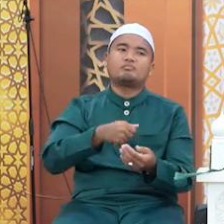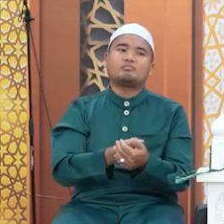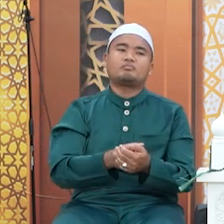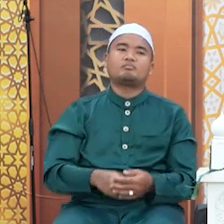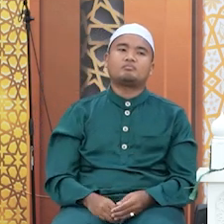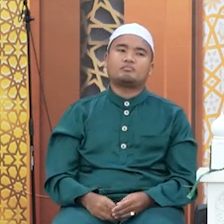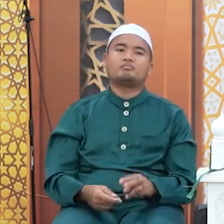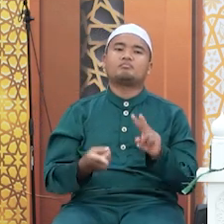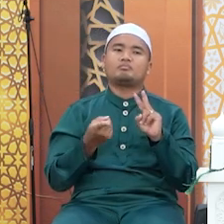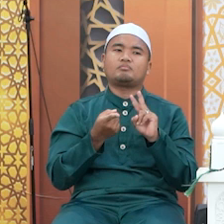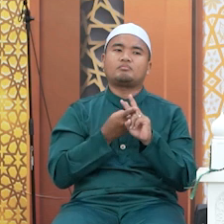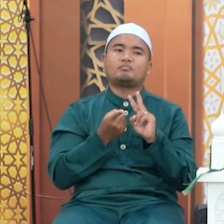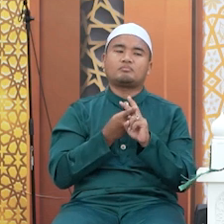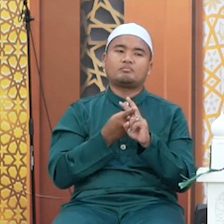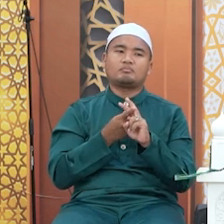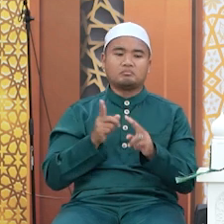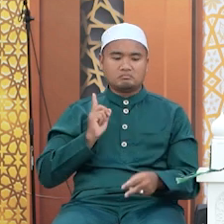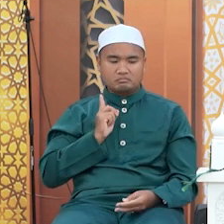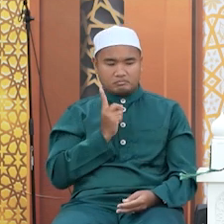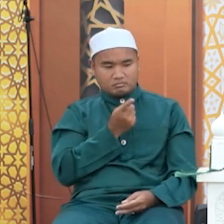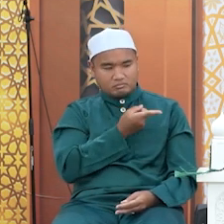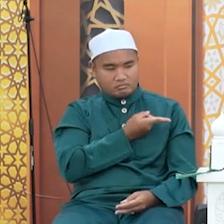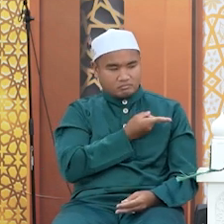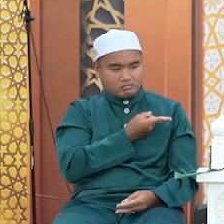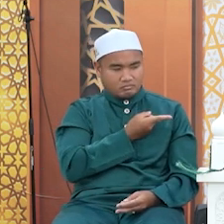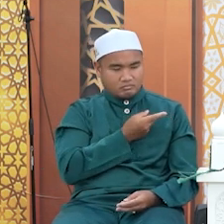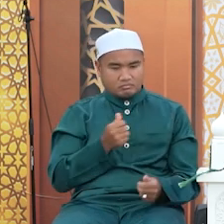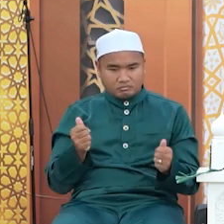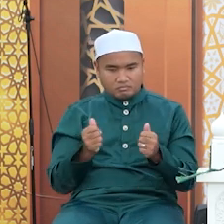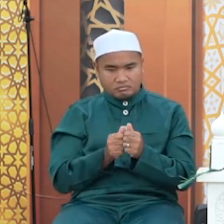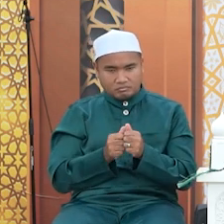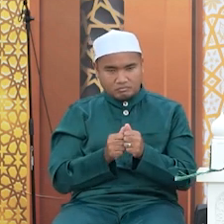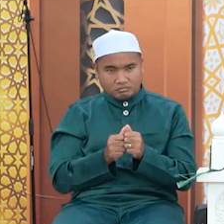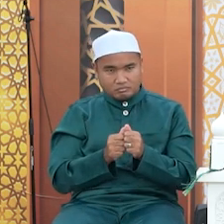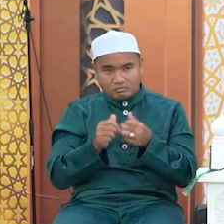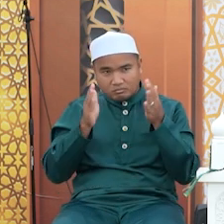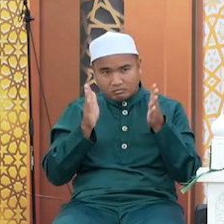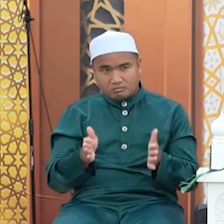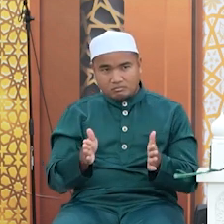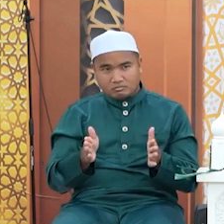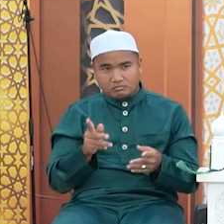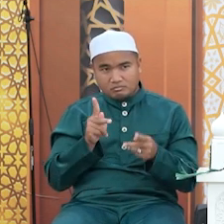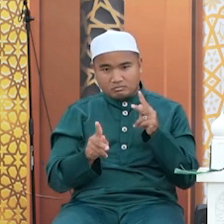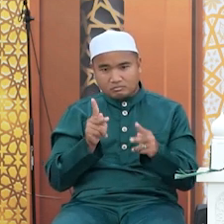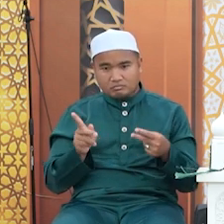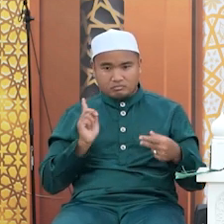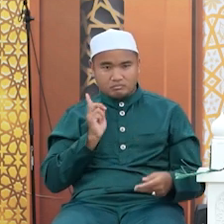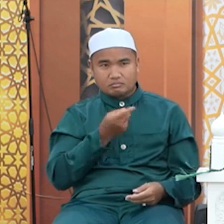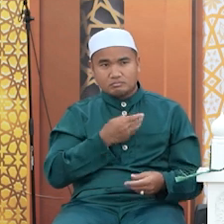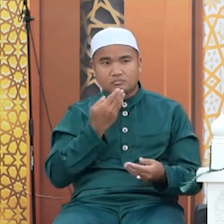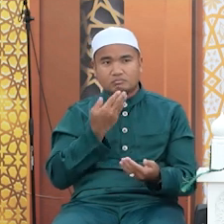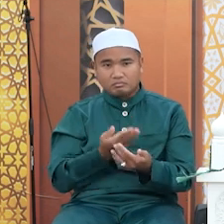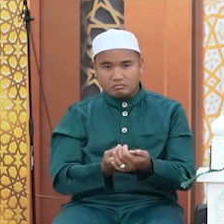Yang kedua, kita ni dengan seorang, kalau kita baik kat dia, kebaikan orang tu